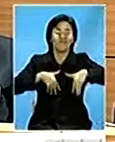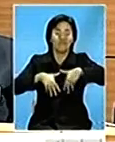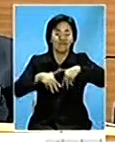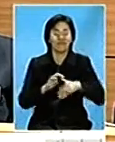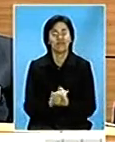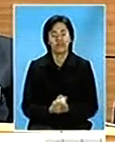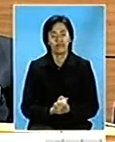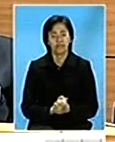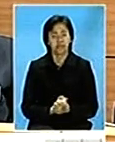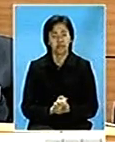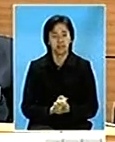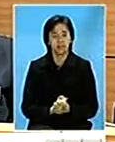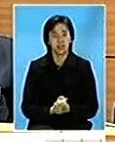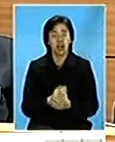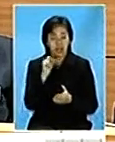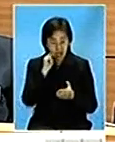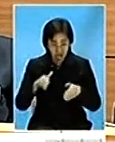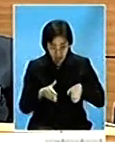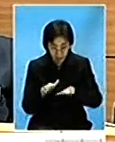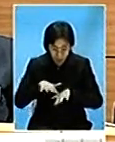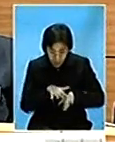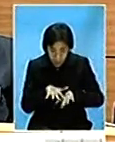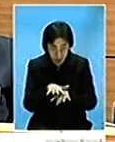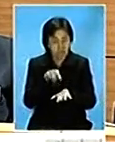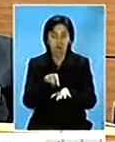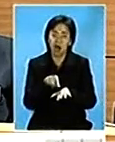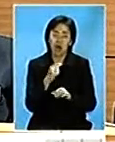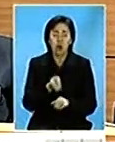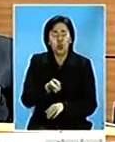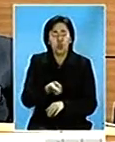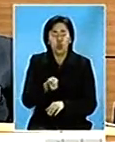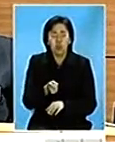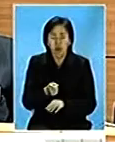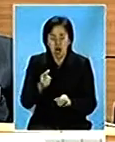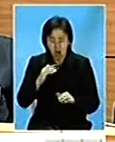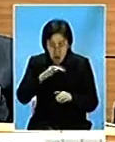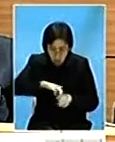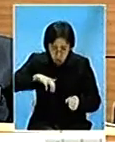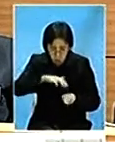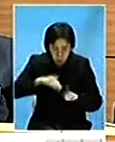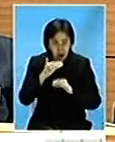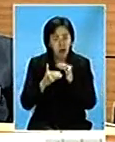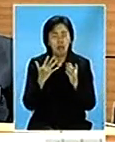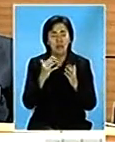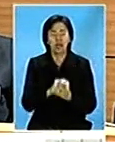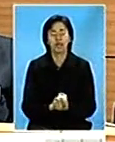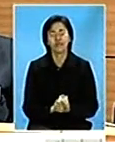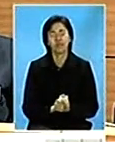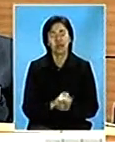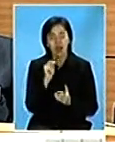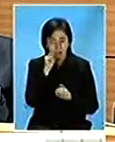แต่บังเอิญว่าลำน้ำสายนี้ไม่ได้รับการพัฒนาตั้งแต่เป็นลำน้ำม